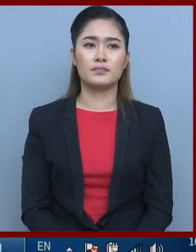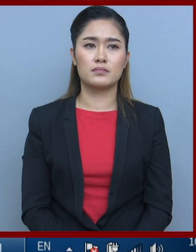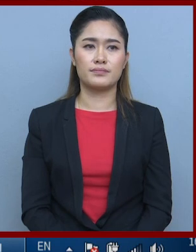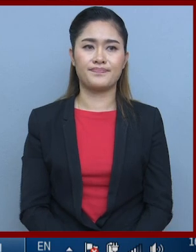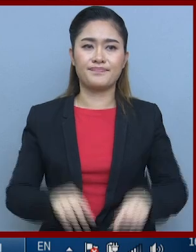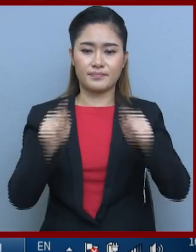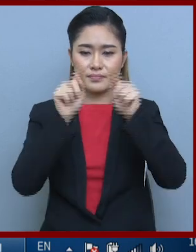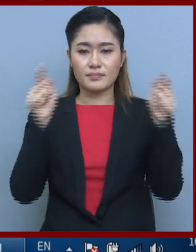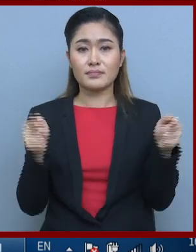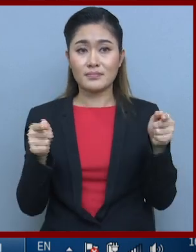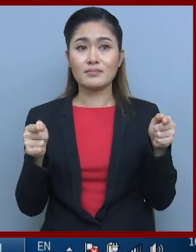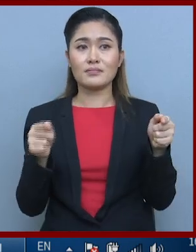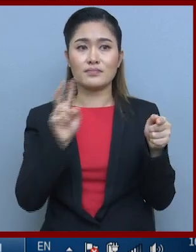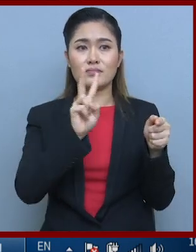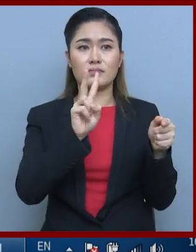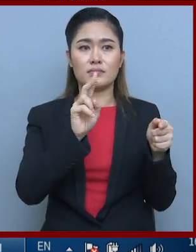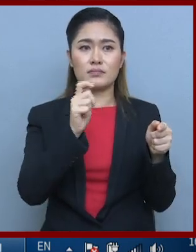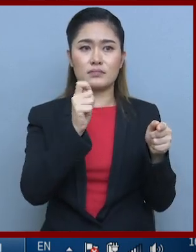วงเล็บเปิด value